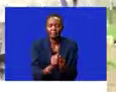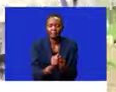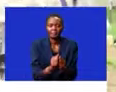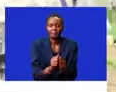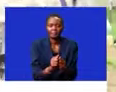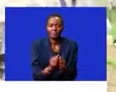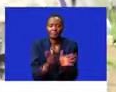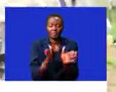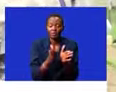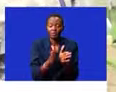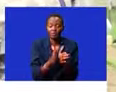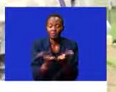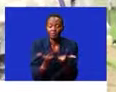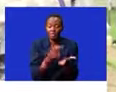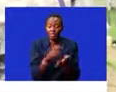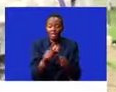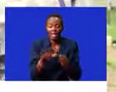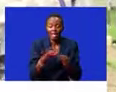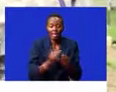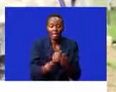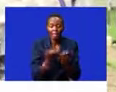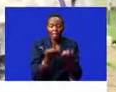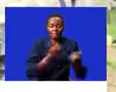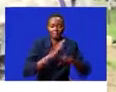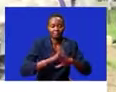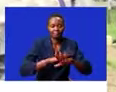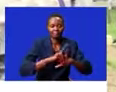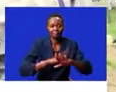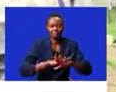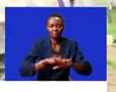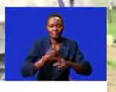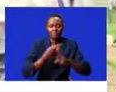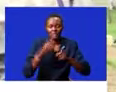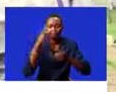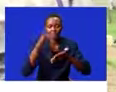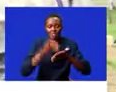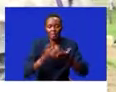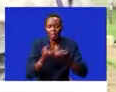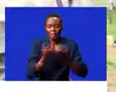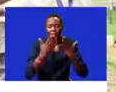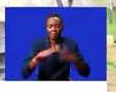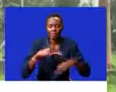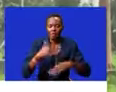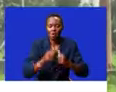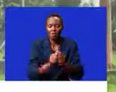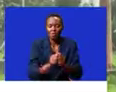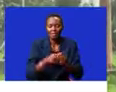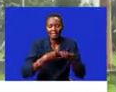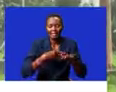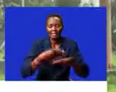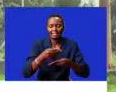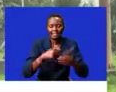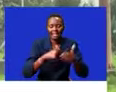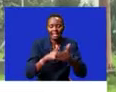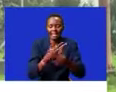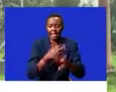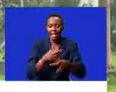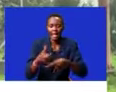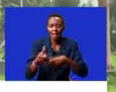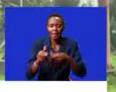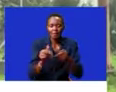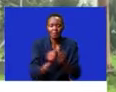Kaluwore ni en kama ber gi chenro mag ohala. Kata kamano, Jo-Ohala osebedo mana ka uso e geng apaya. Kata